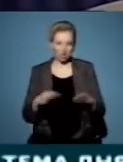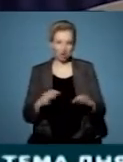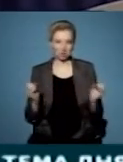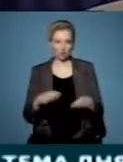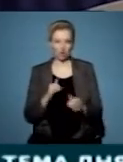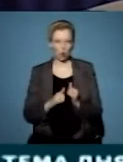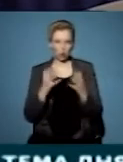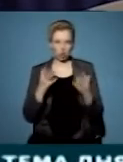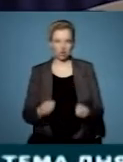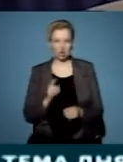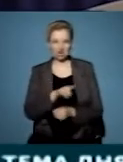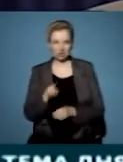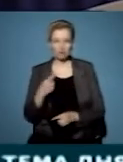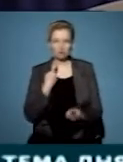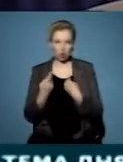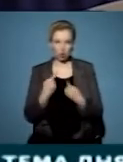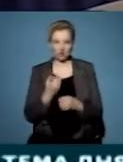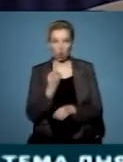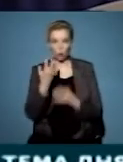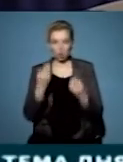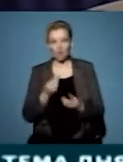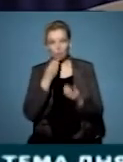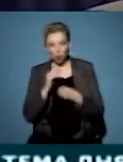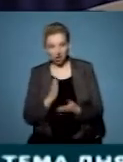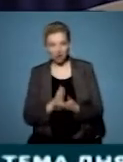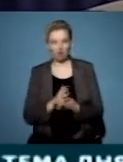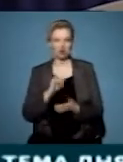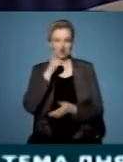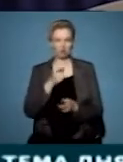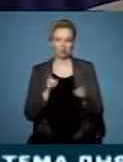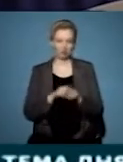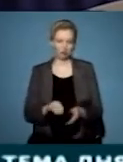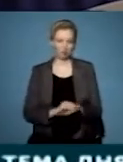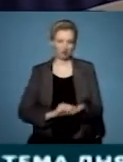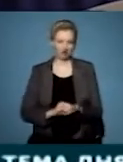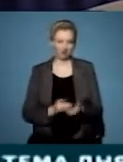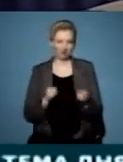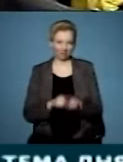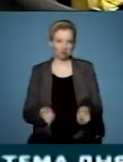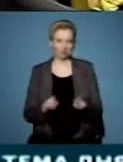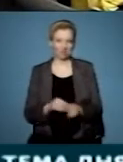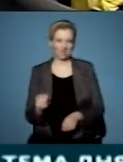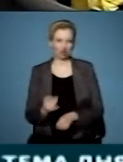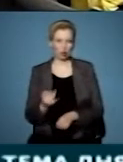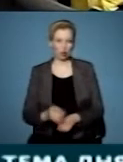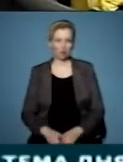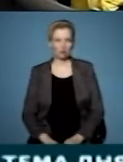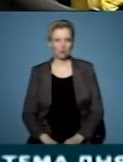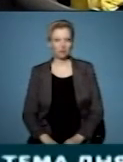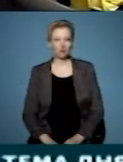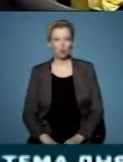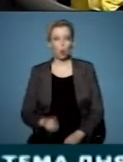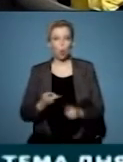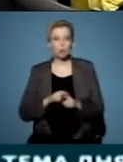і кожного дня з ними спілкуватися, на один день покращення є, далі знову починається та ж сама історія. Хоча в нас є і злісні